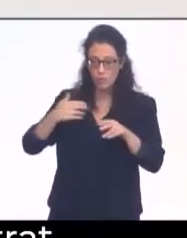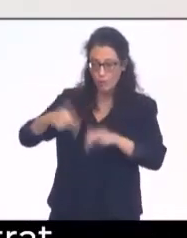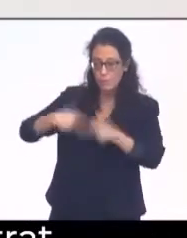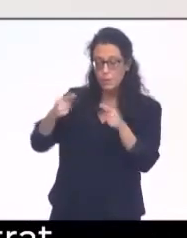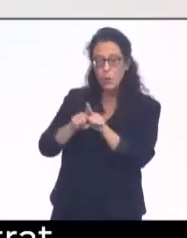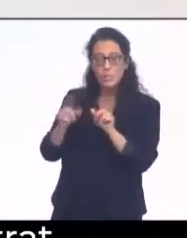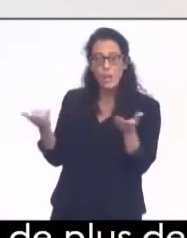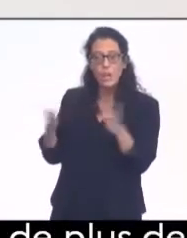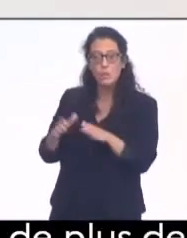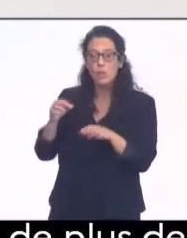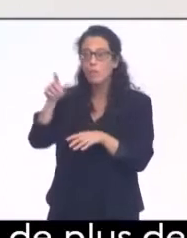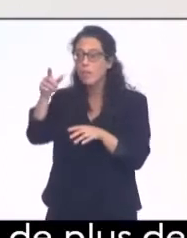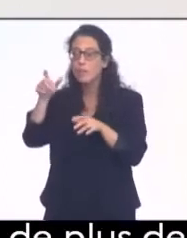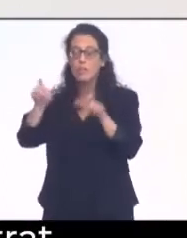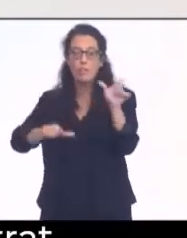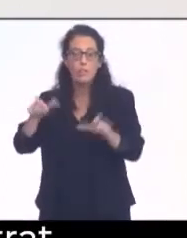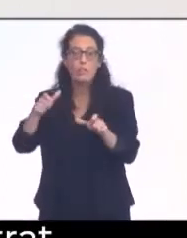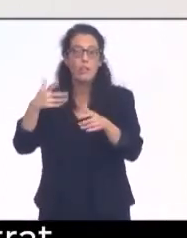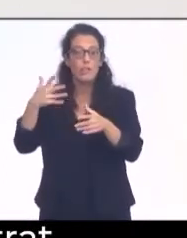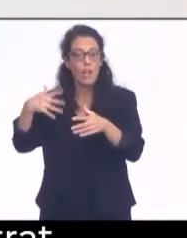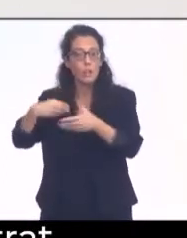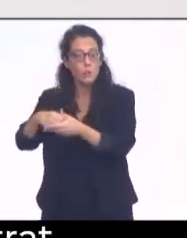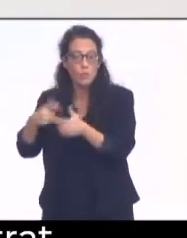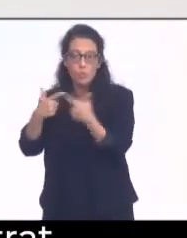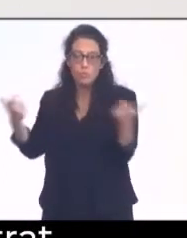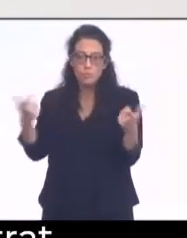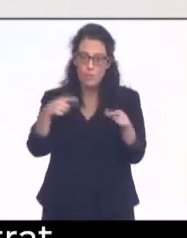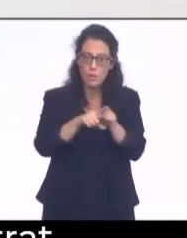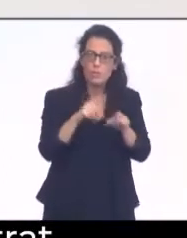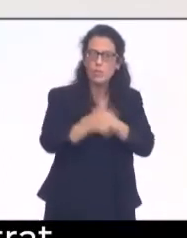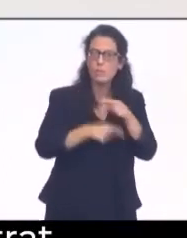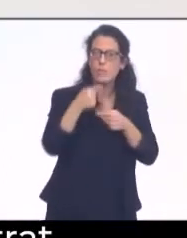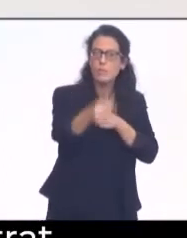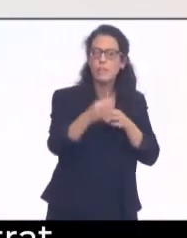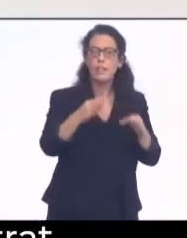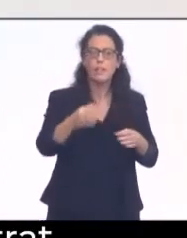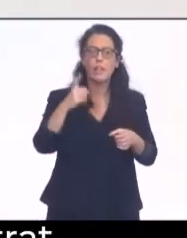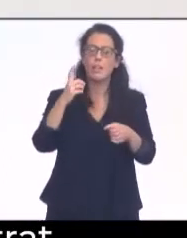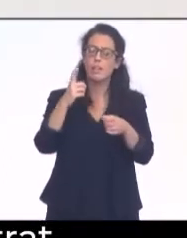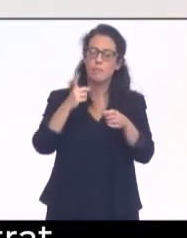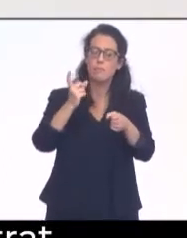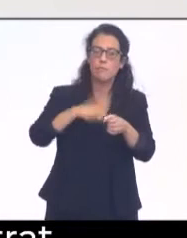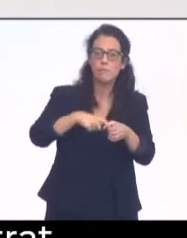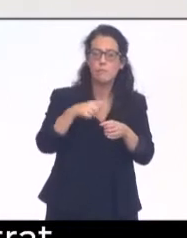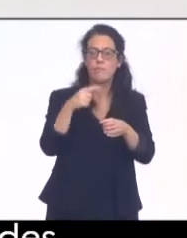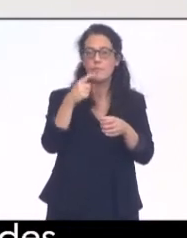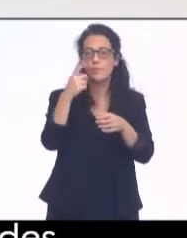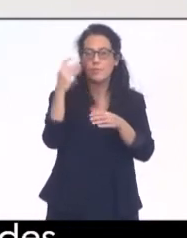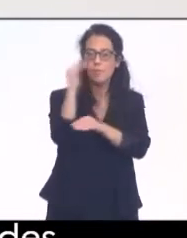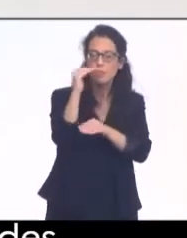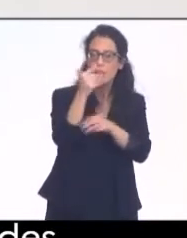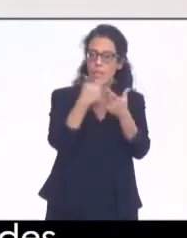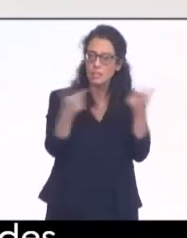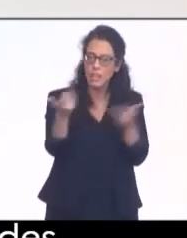manifeste inclusion, mais pas que. La semaine prochaine, j'aurai une visio aussi avec les organisations syndicales et patronales pour porter dans le dialogue social ces